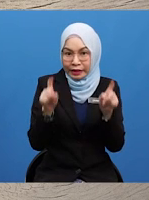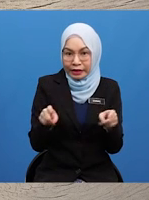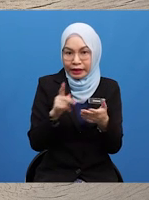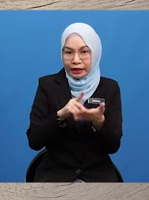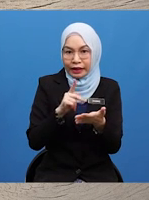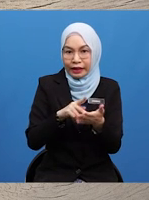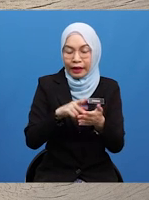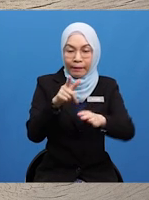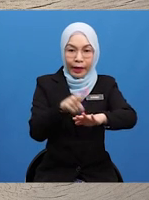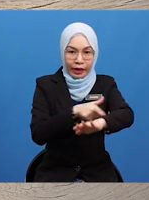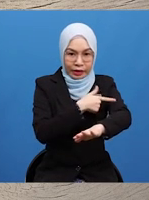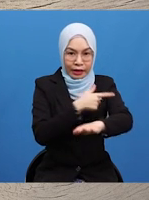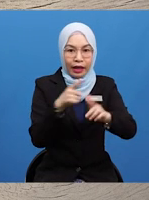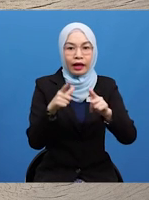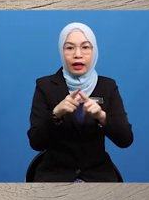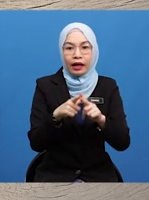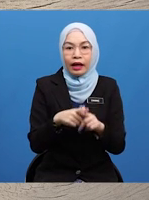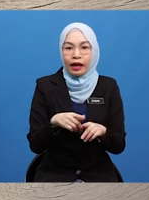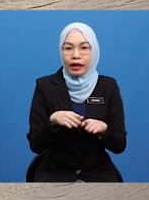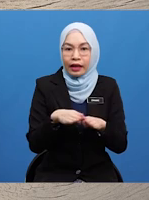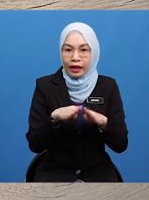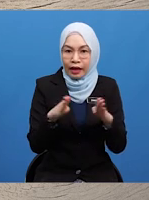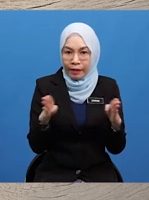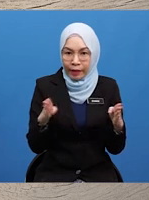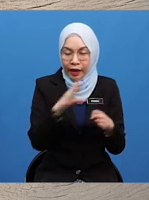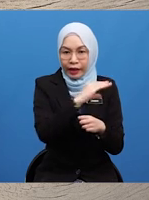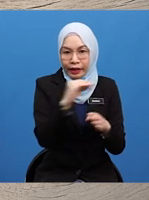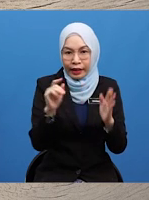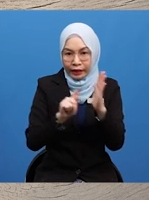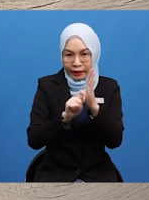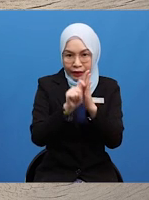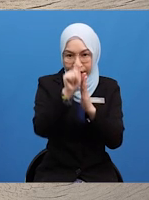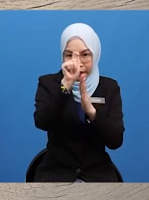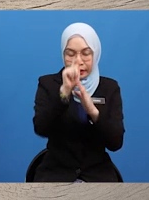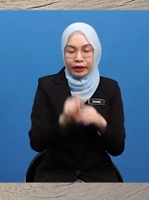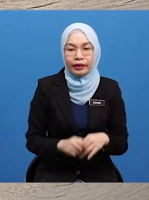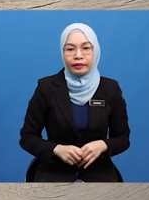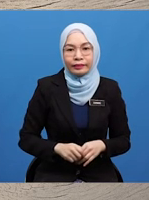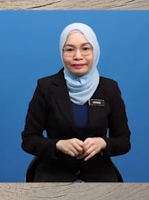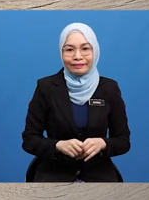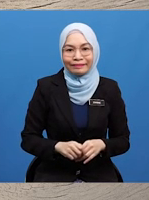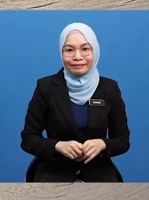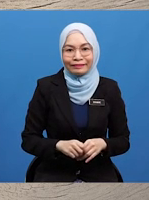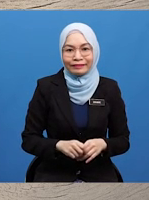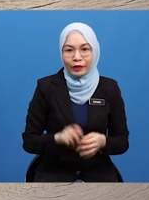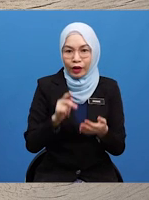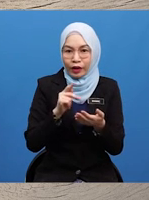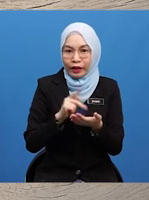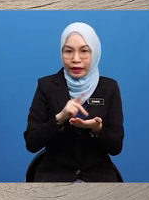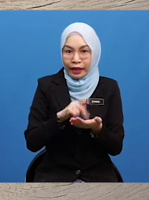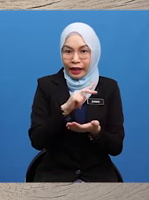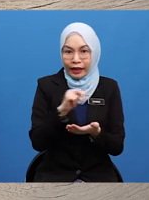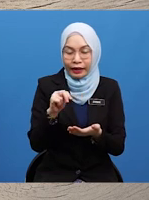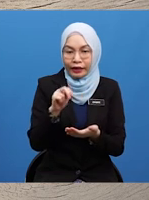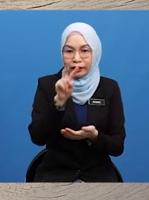tinggi. Seperti contoh gambar rajah ini, ukurannya ialah 2 cm bagi